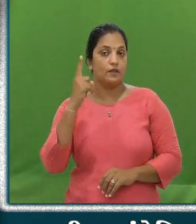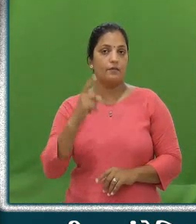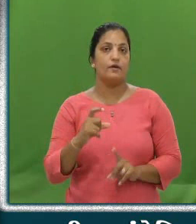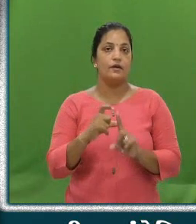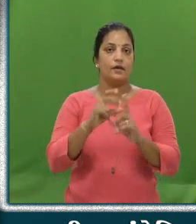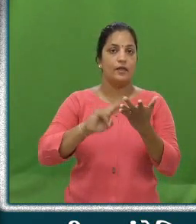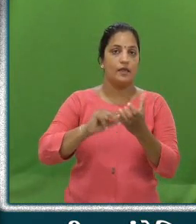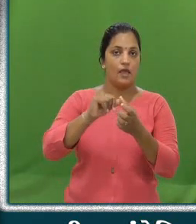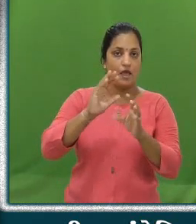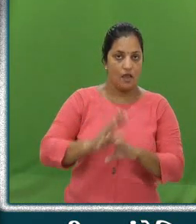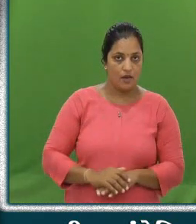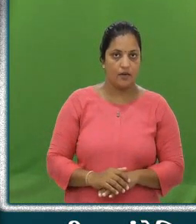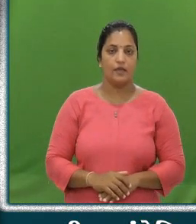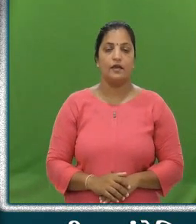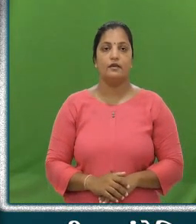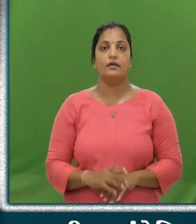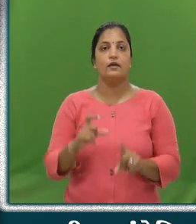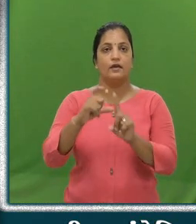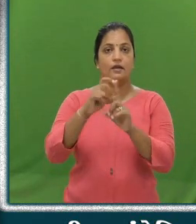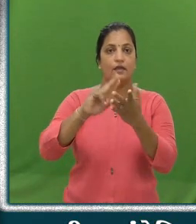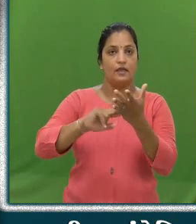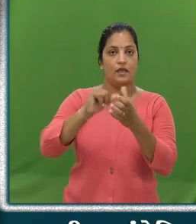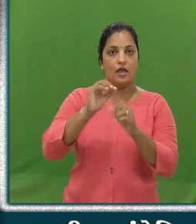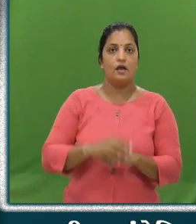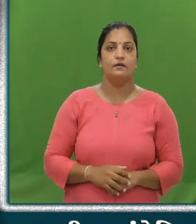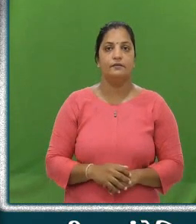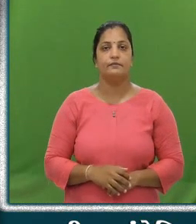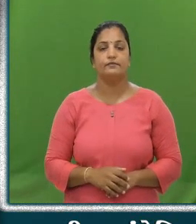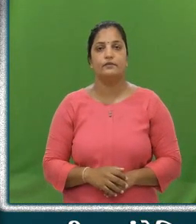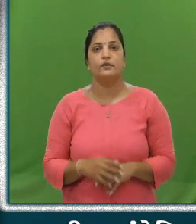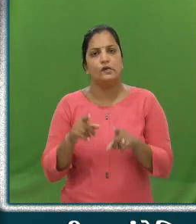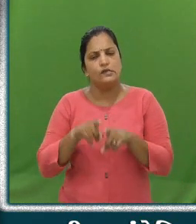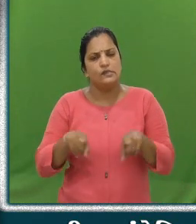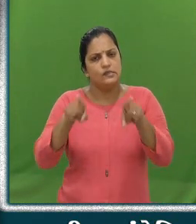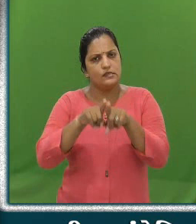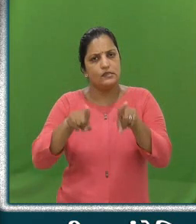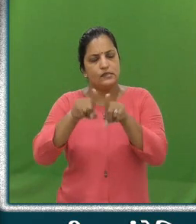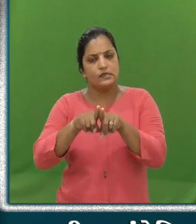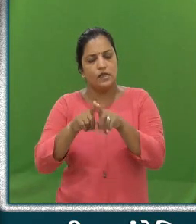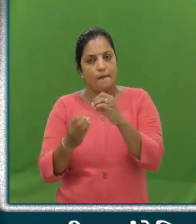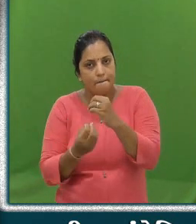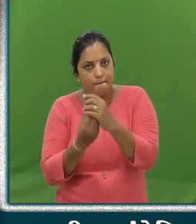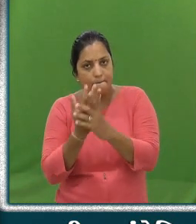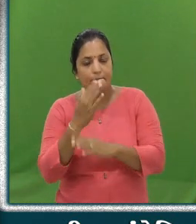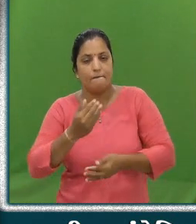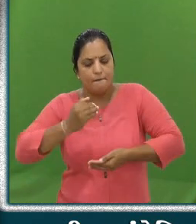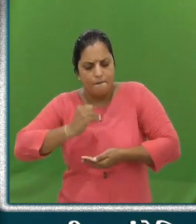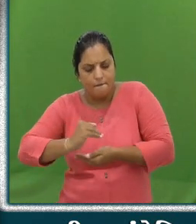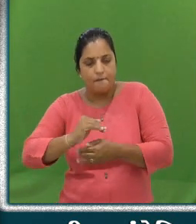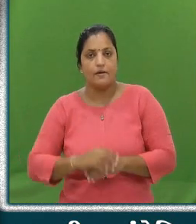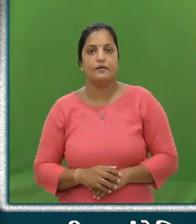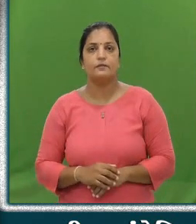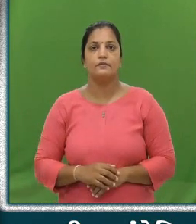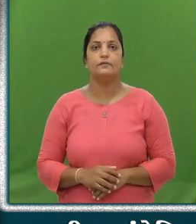કે ડીએનએ જે હોય છે ડીએનએનું જ્યારે પ્રતિકૃતિ સર્જન થતી હોય છે ત્યારે જે સજીવ